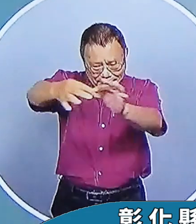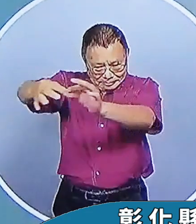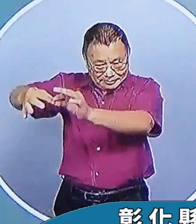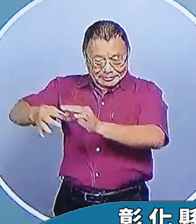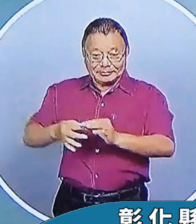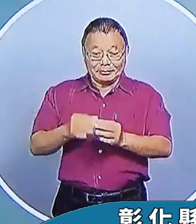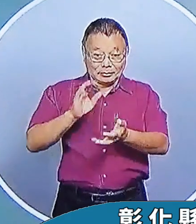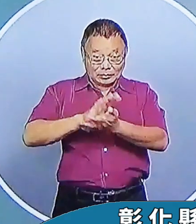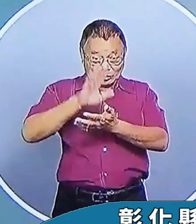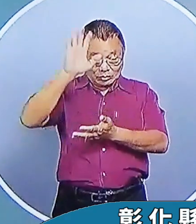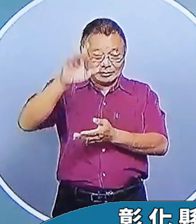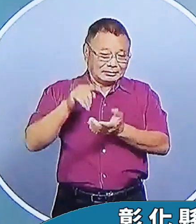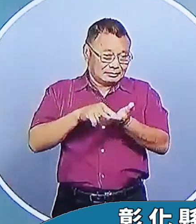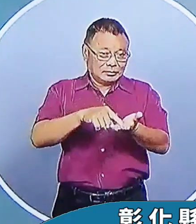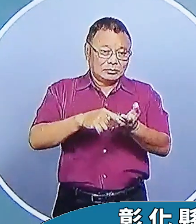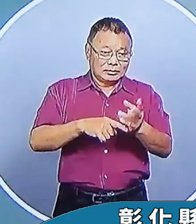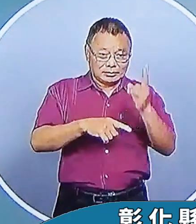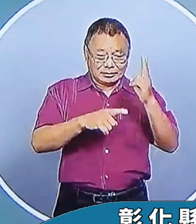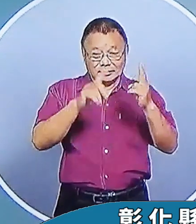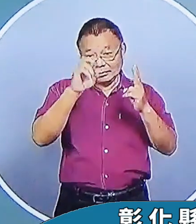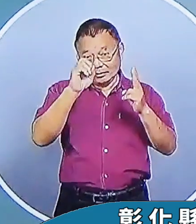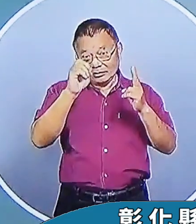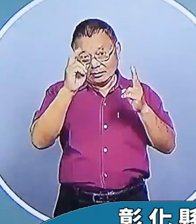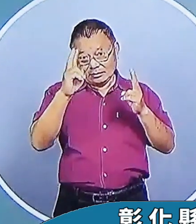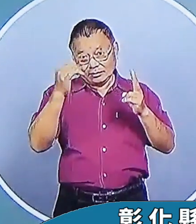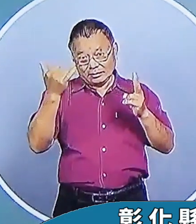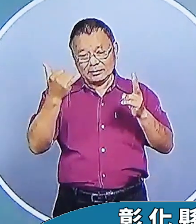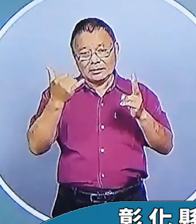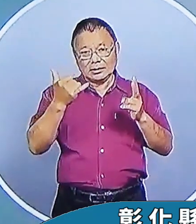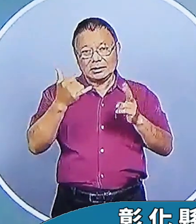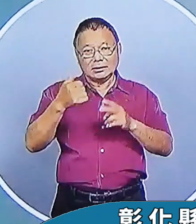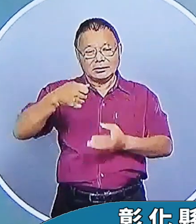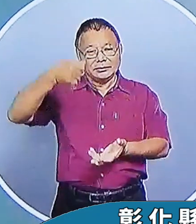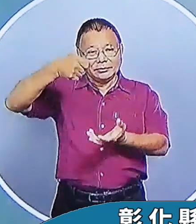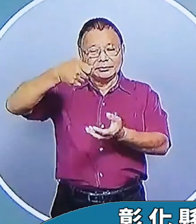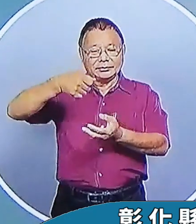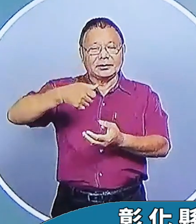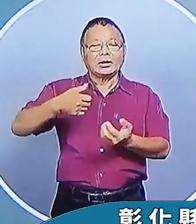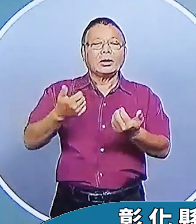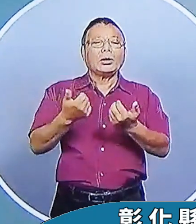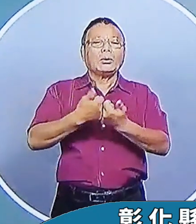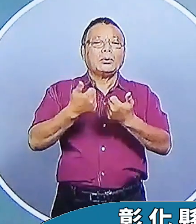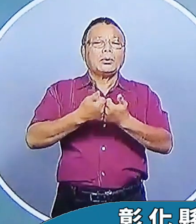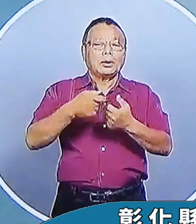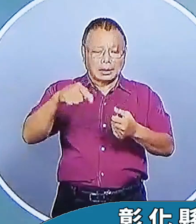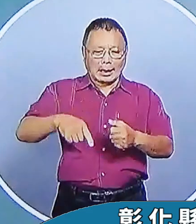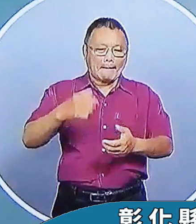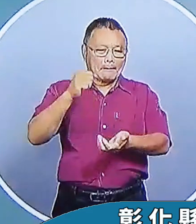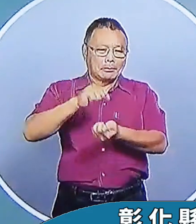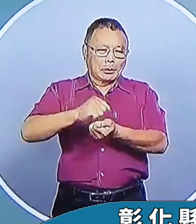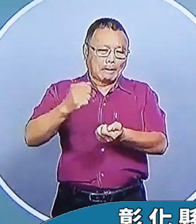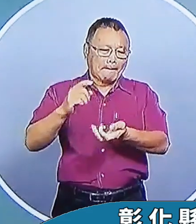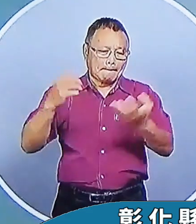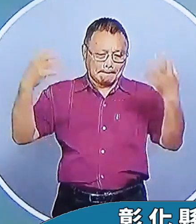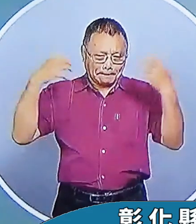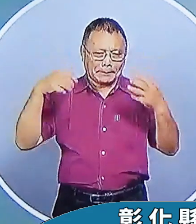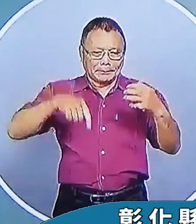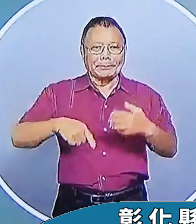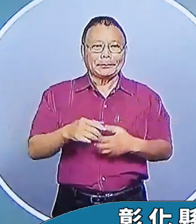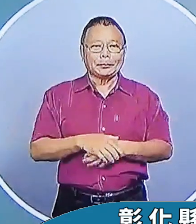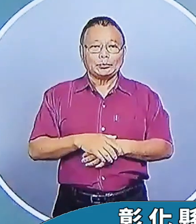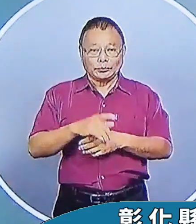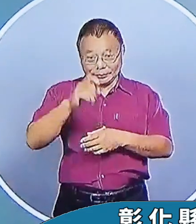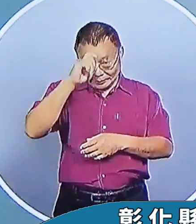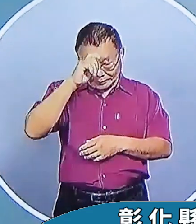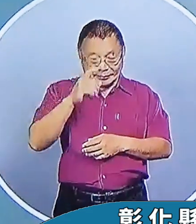来我会当来争取到2026年的台湾灯会，在彰化来举办。好，这是一只咱希望讲，